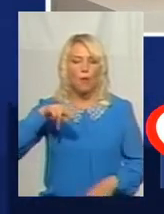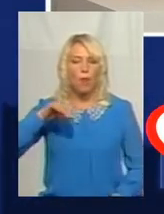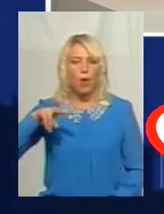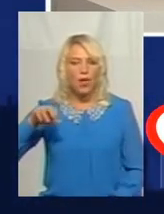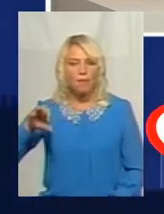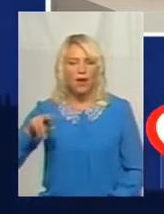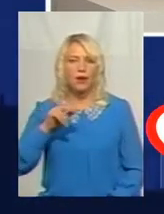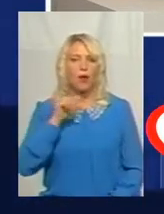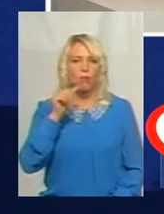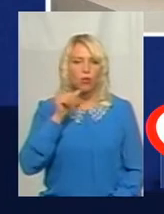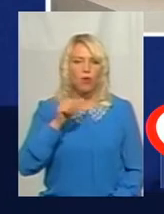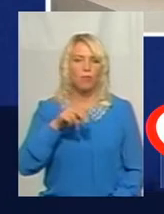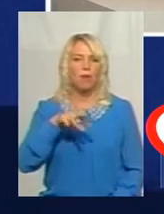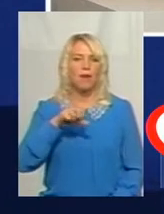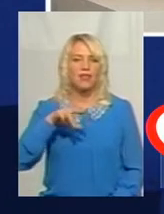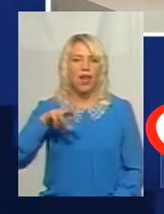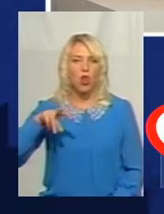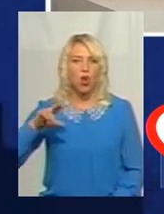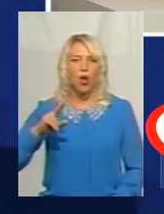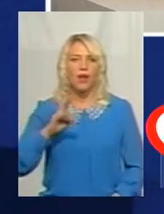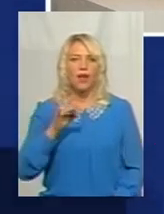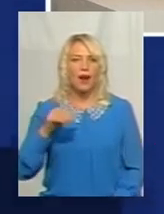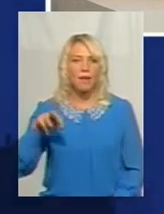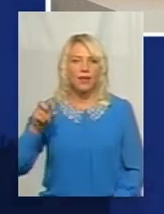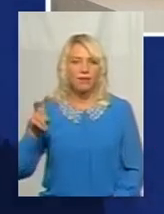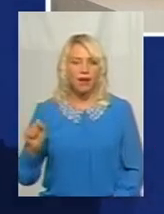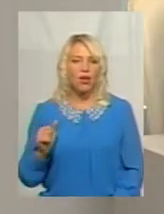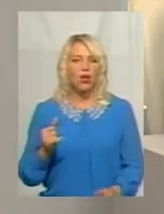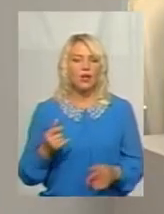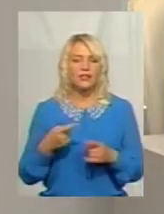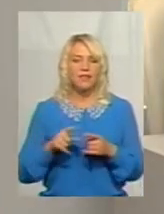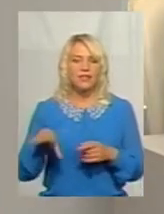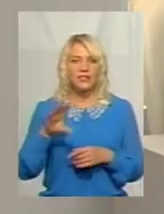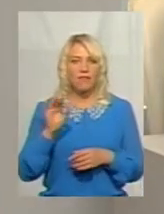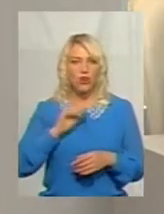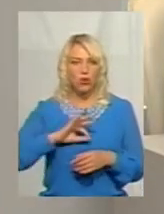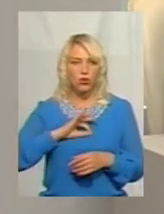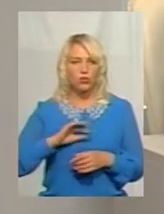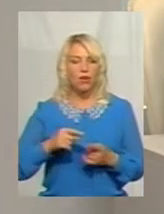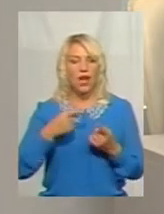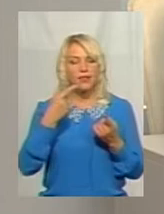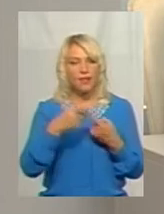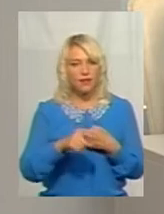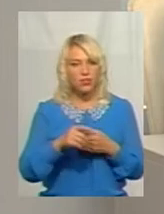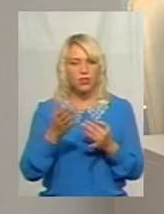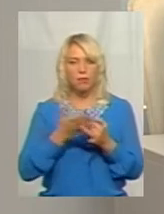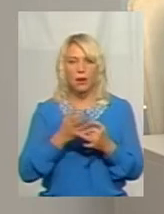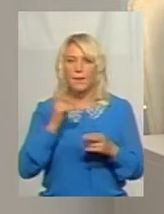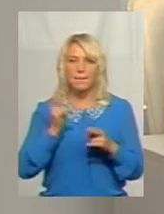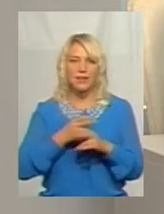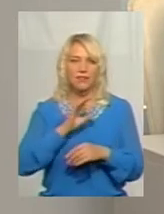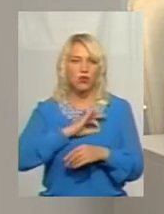металокераміка, металопластмаса, це все використовується, то для решти категорій пільгових це все-таки без